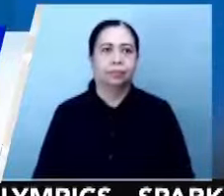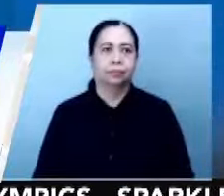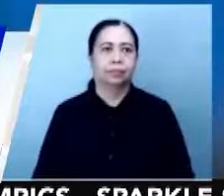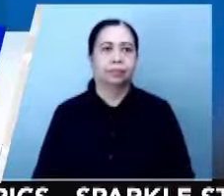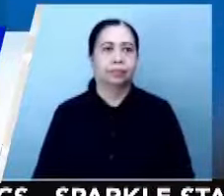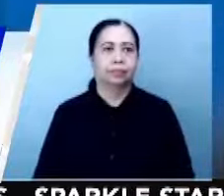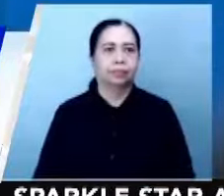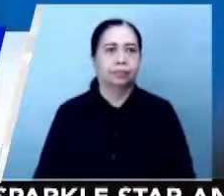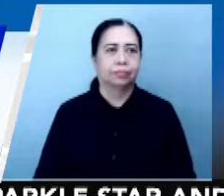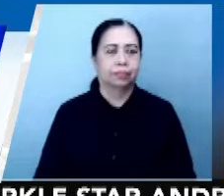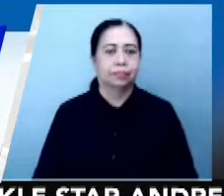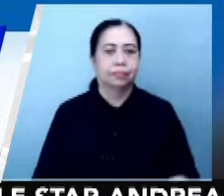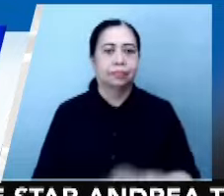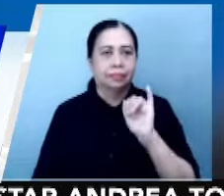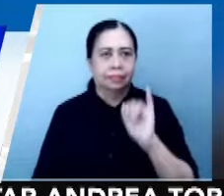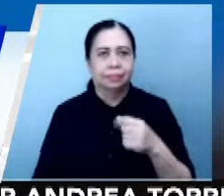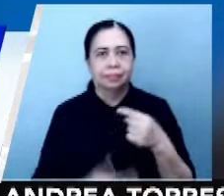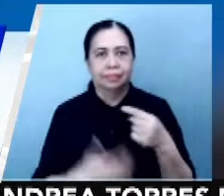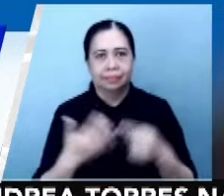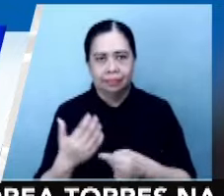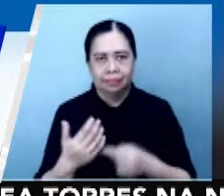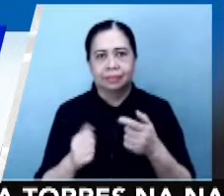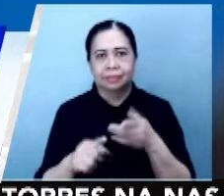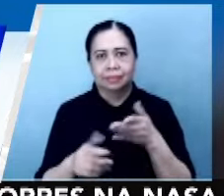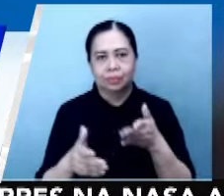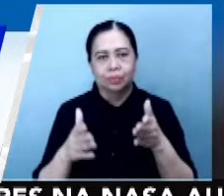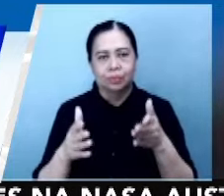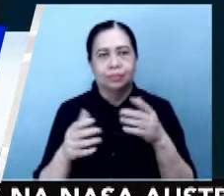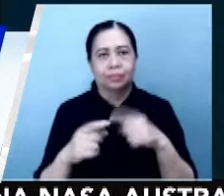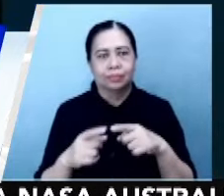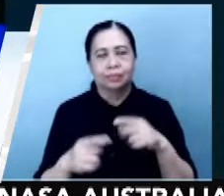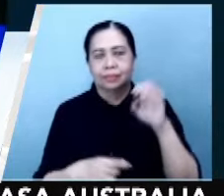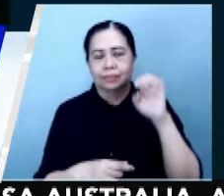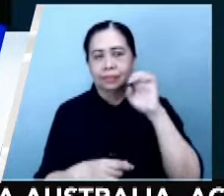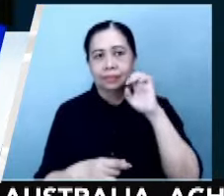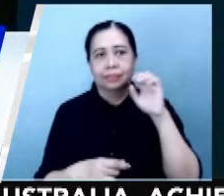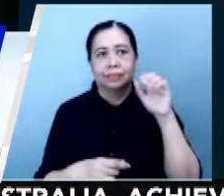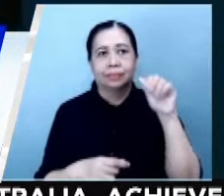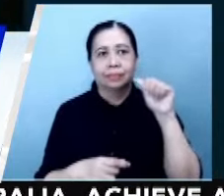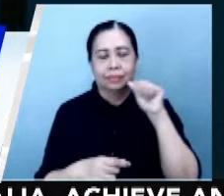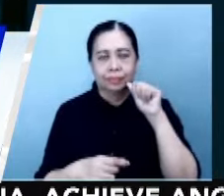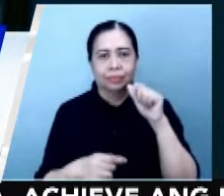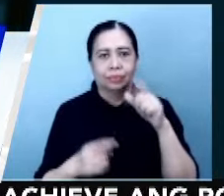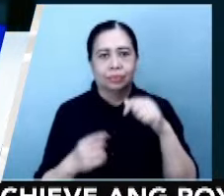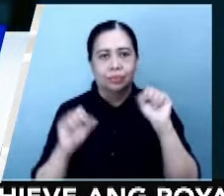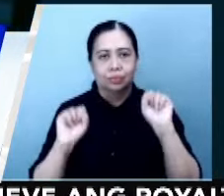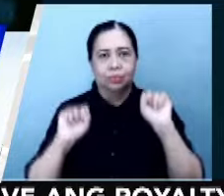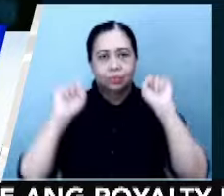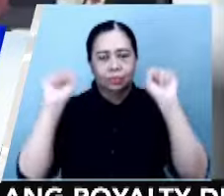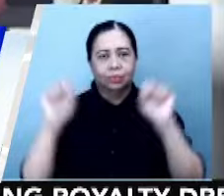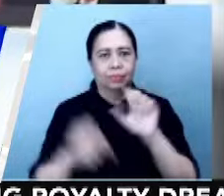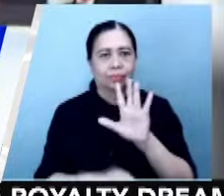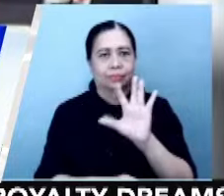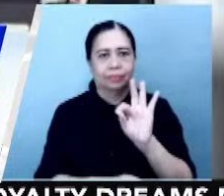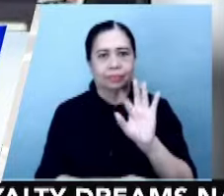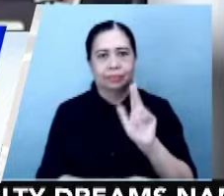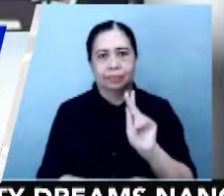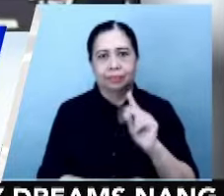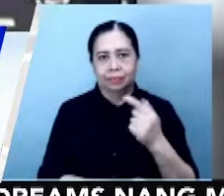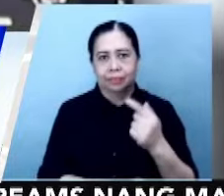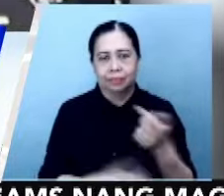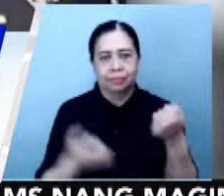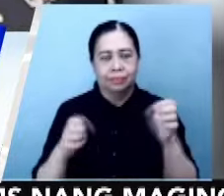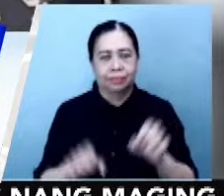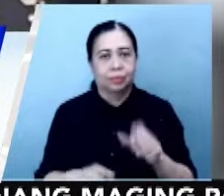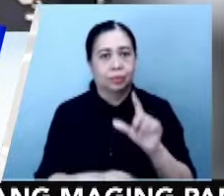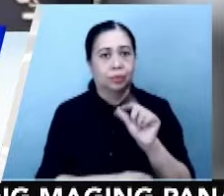Yan ang ilan sa mga naging susi ni Pinay weightlifter Elrin Ando para manaig sa 59-kilogram event ng